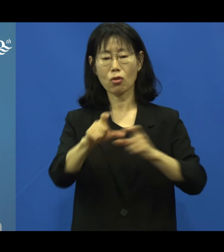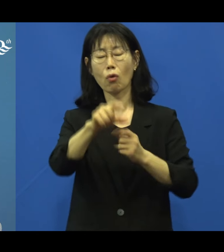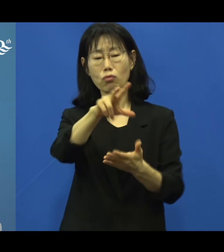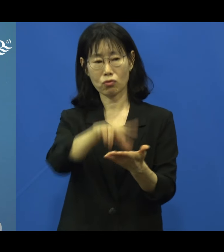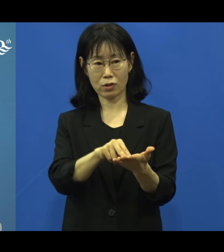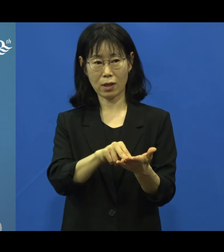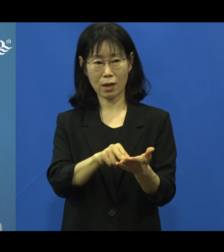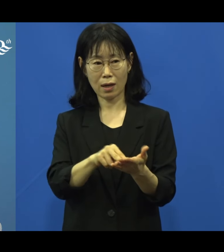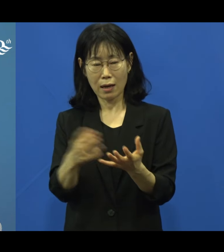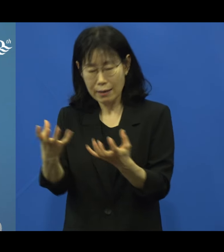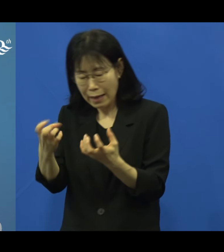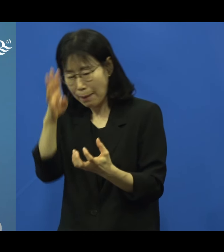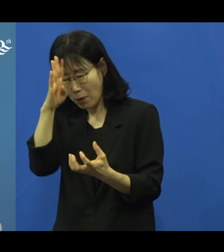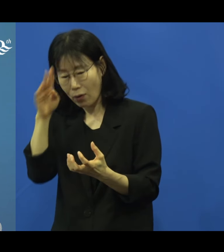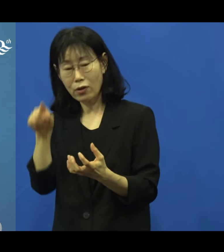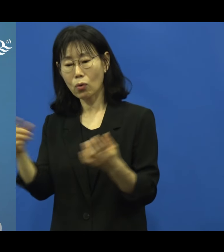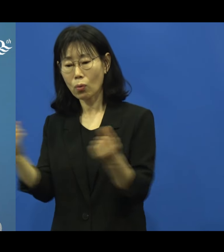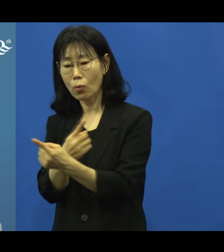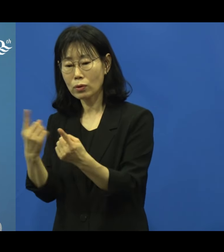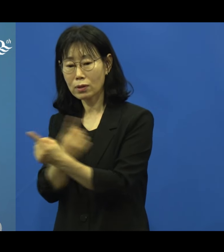자, 은혜는 낮은 곳으로 오르는 거예요.